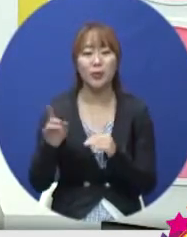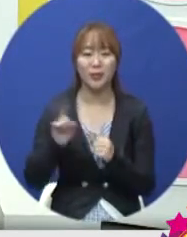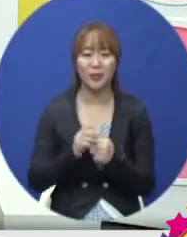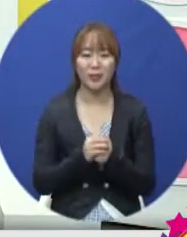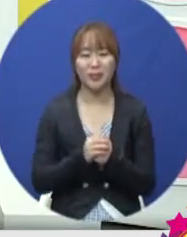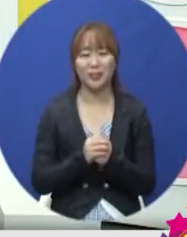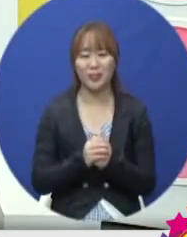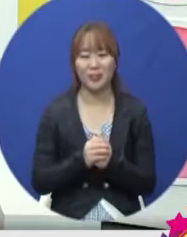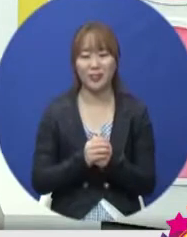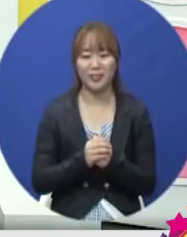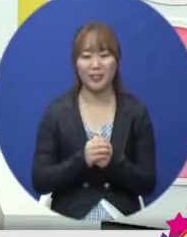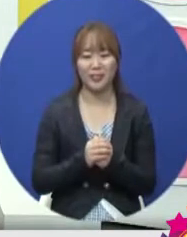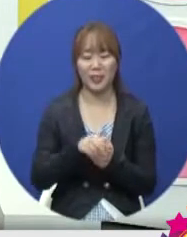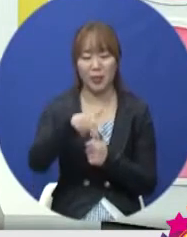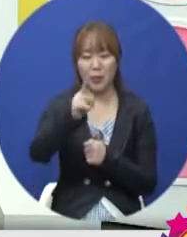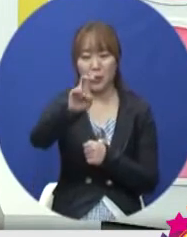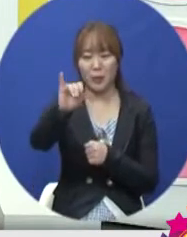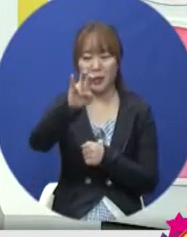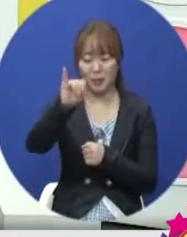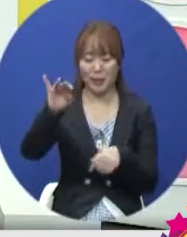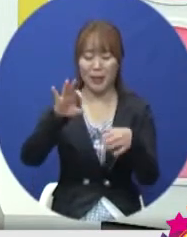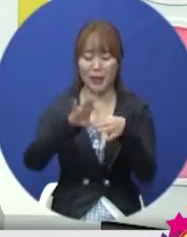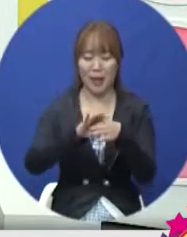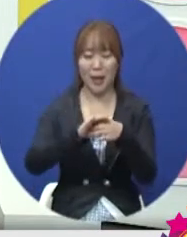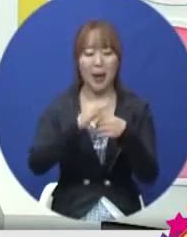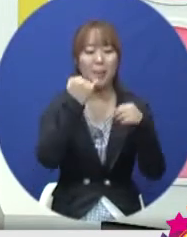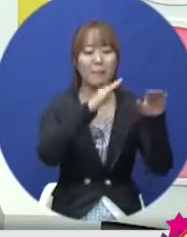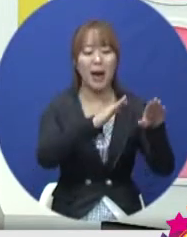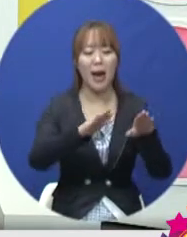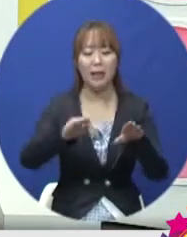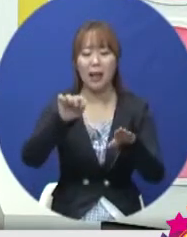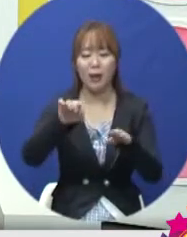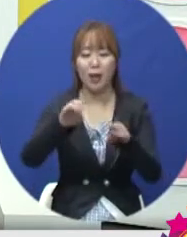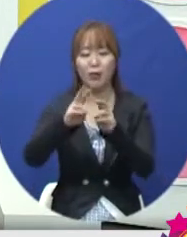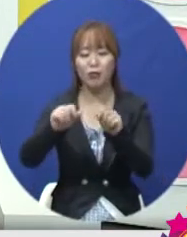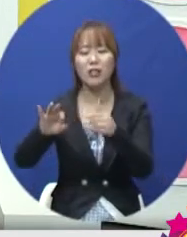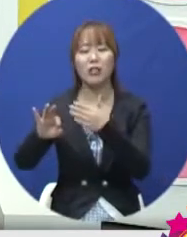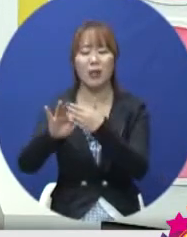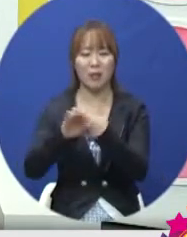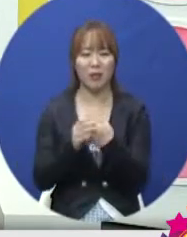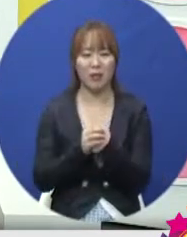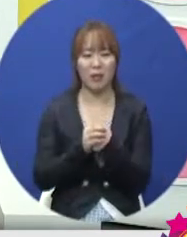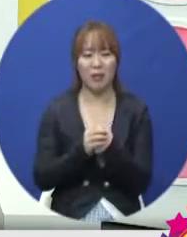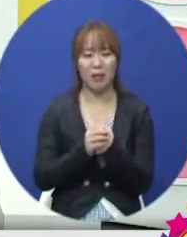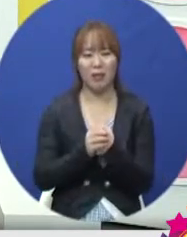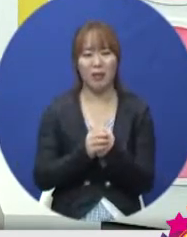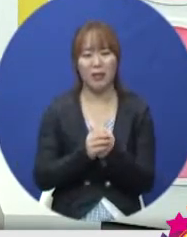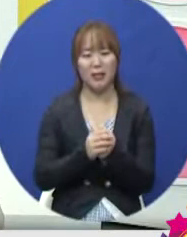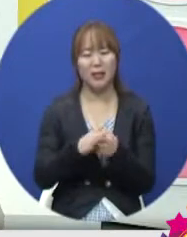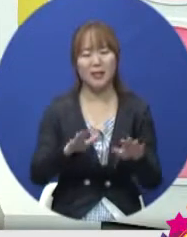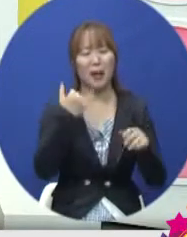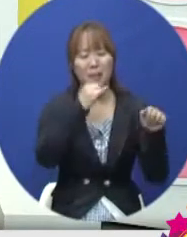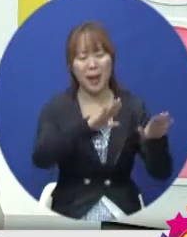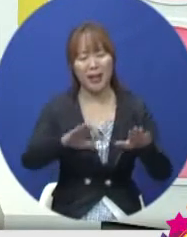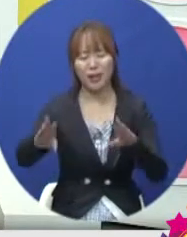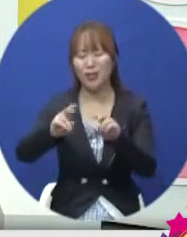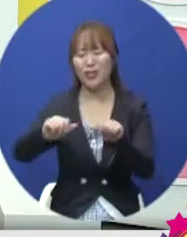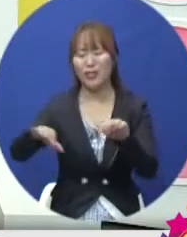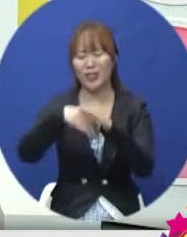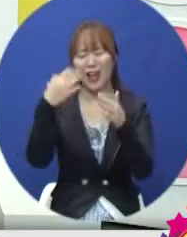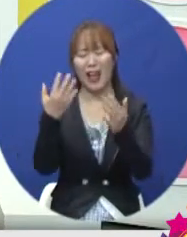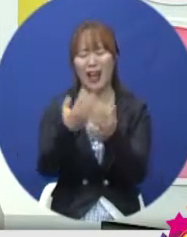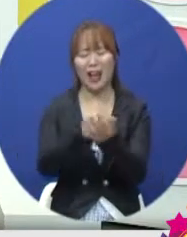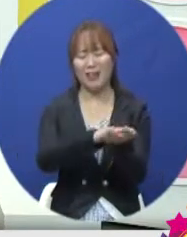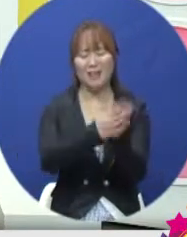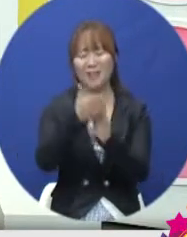축하곡으로? 아, 오늘 조미미 씨의 바다가 육지라면. 야, 바다가 육지라면. 바다를 그냥 육지로 만들 판이야, 지금. 너무 기뻐서. 네, 네,